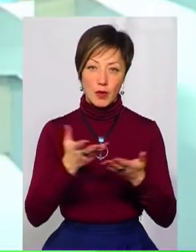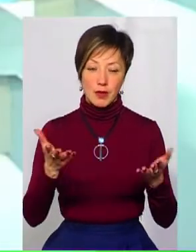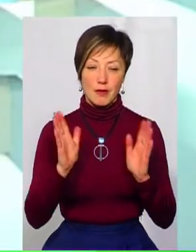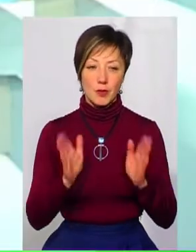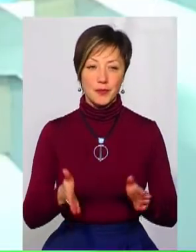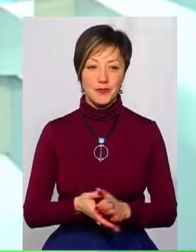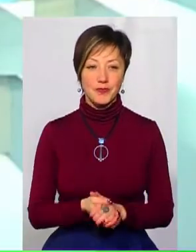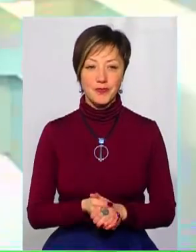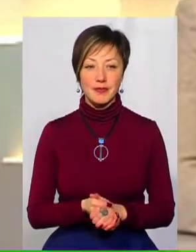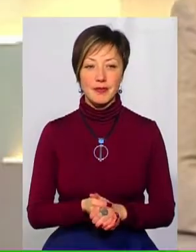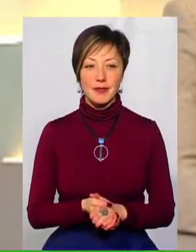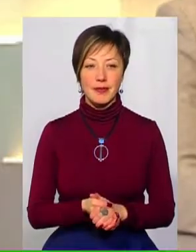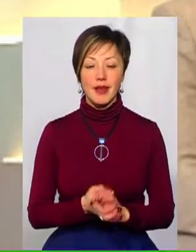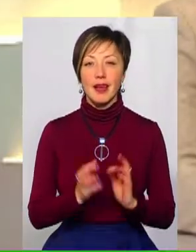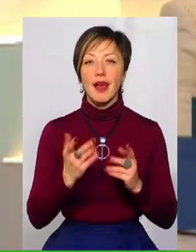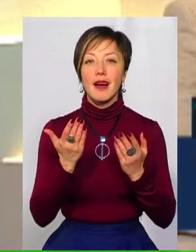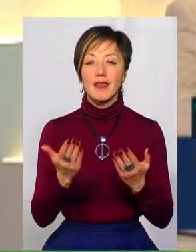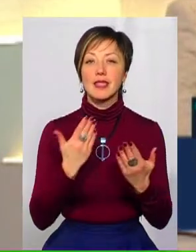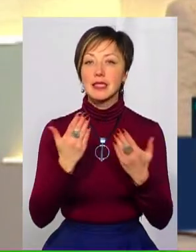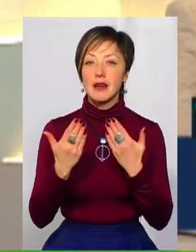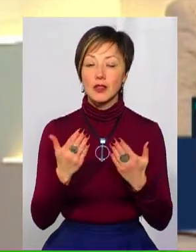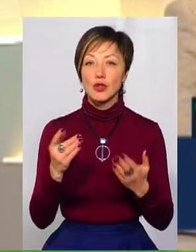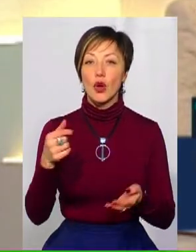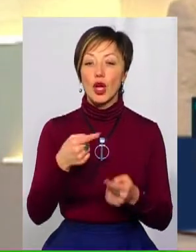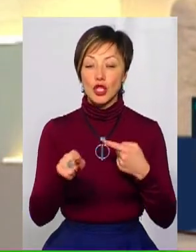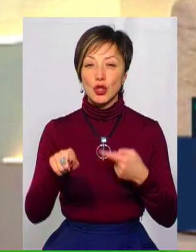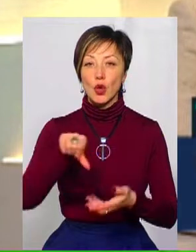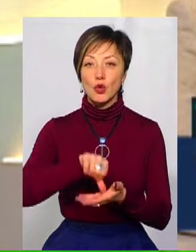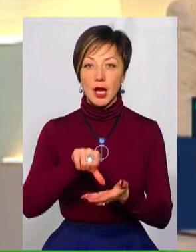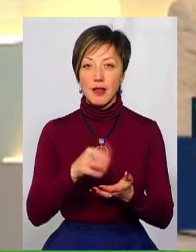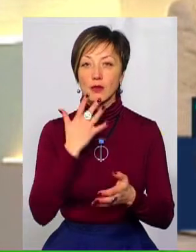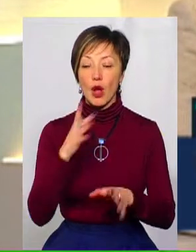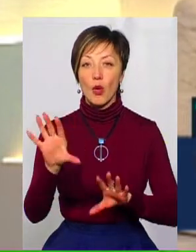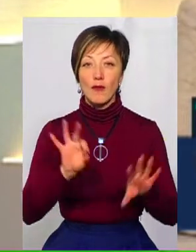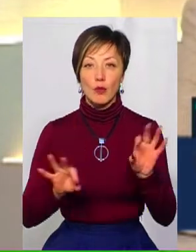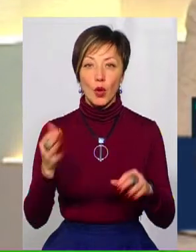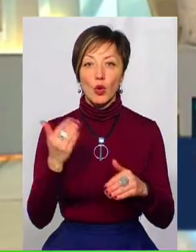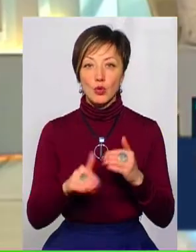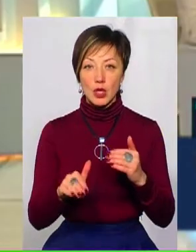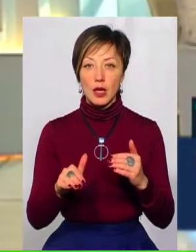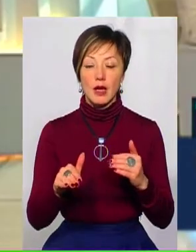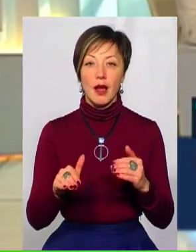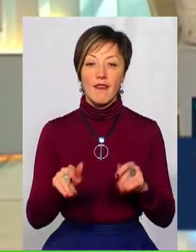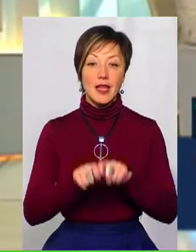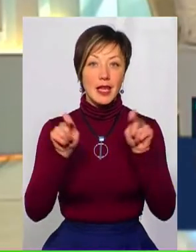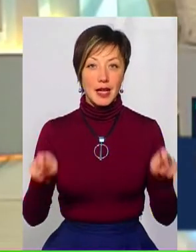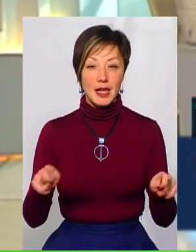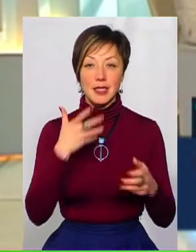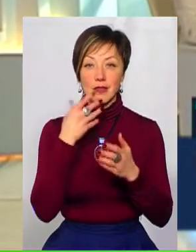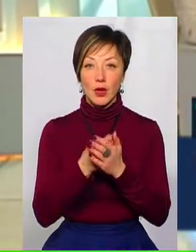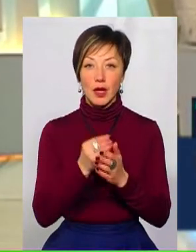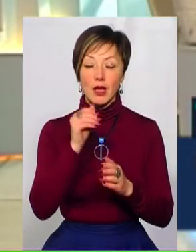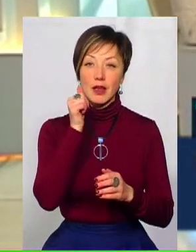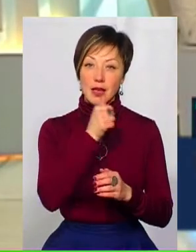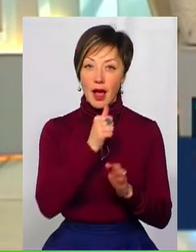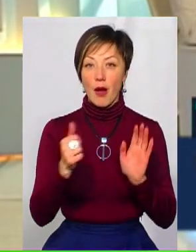представимо. А от як ви ставитесь до того, що інші учасники національного відбору вже розвінчали цю інтригу і публікують фрагменти